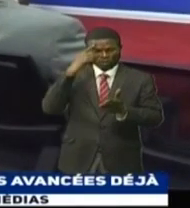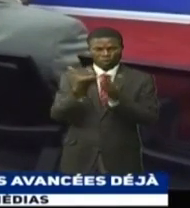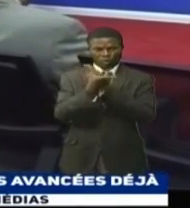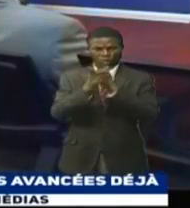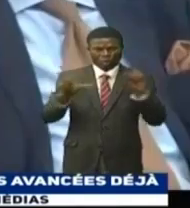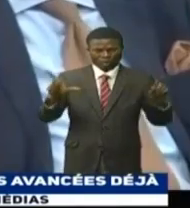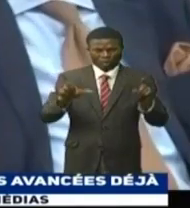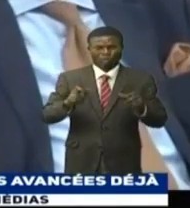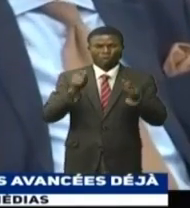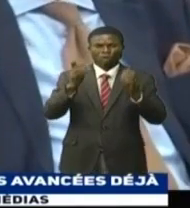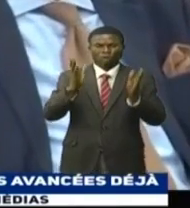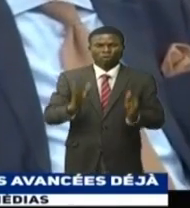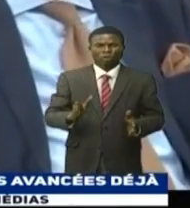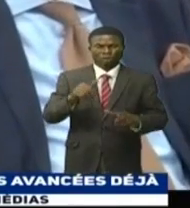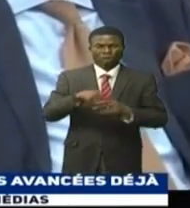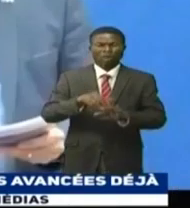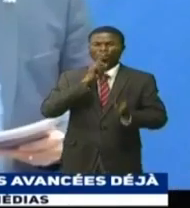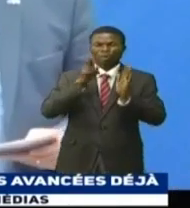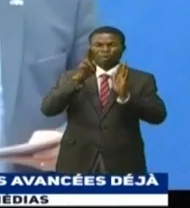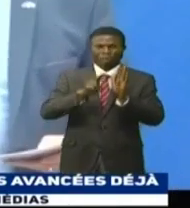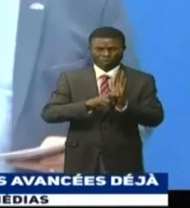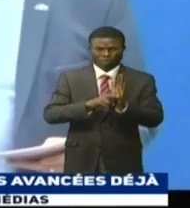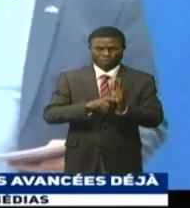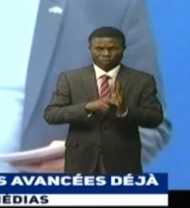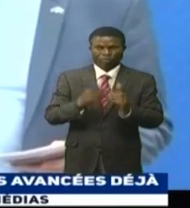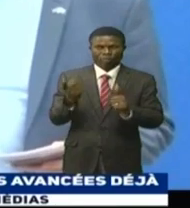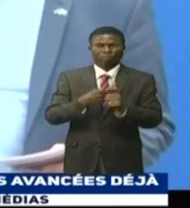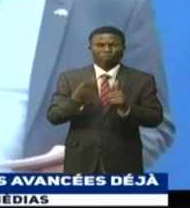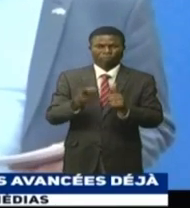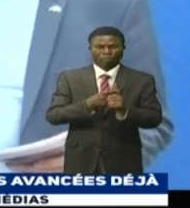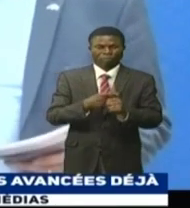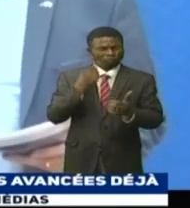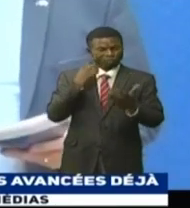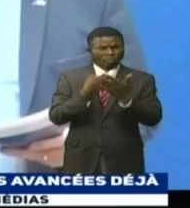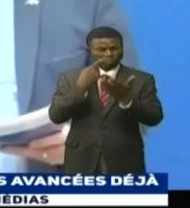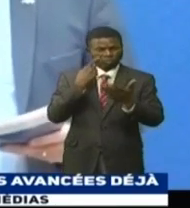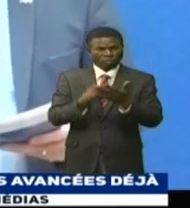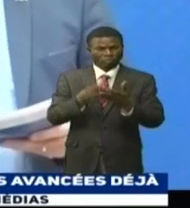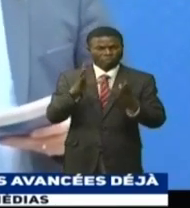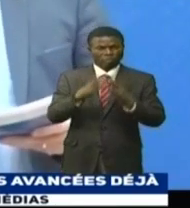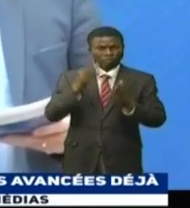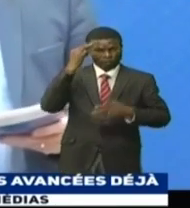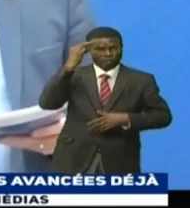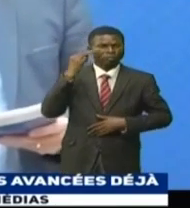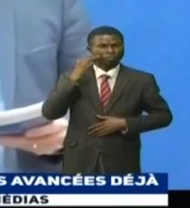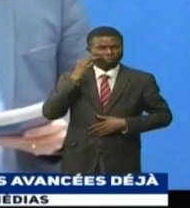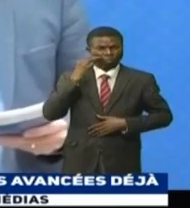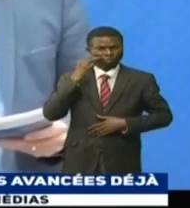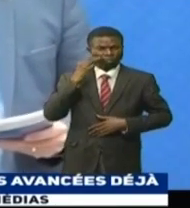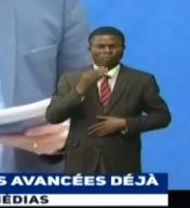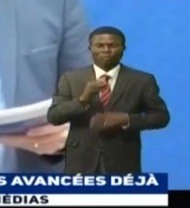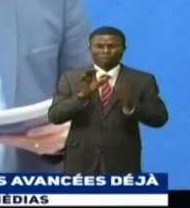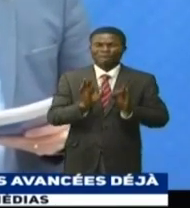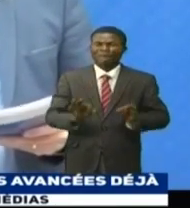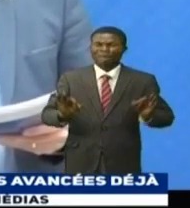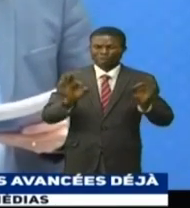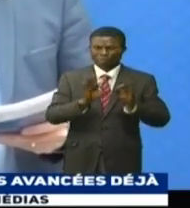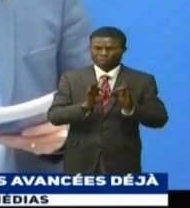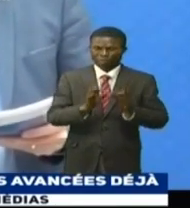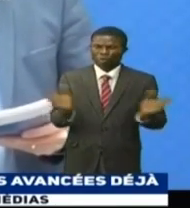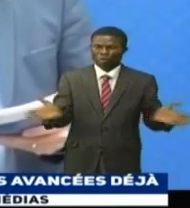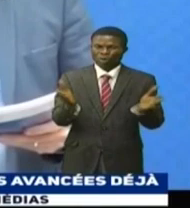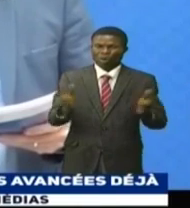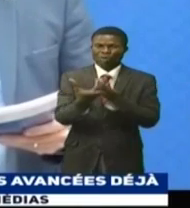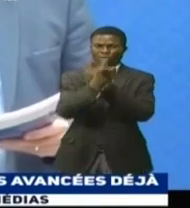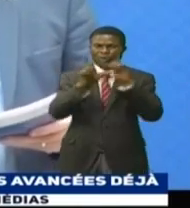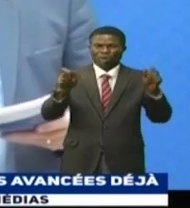la presse actuellement au niveau du Parlement nous avons conjointement constaté avec le ministre la nécessité de renforcer la liberté de la presse